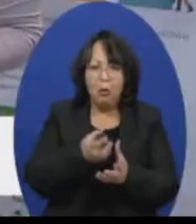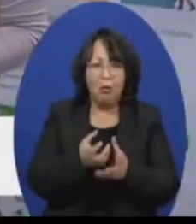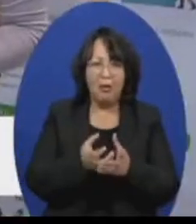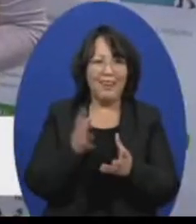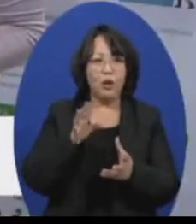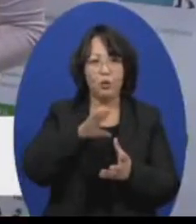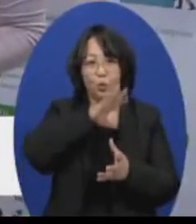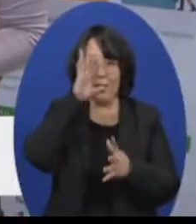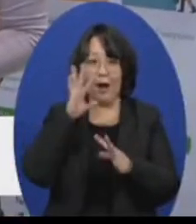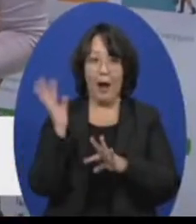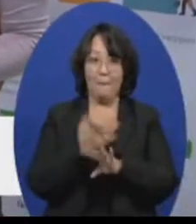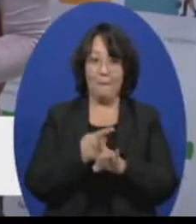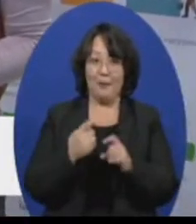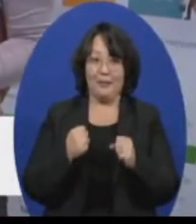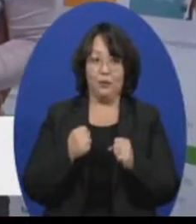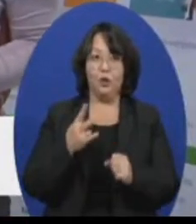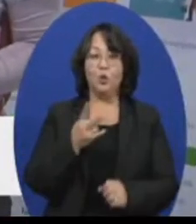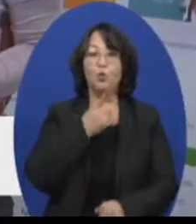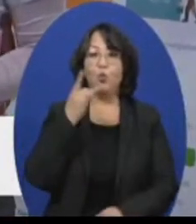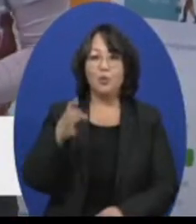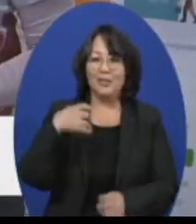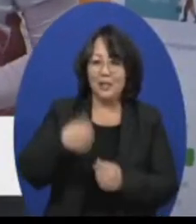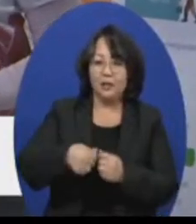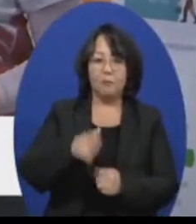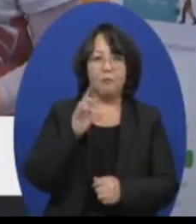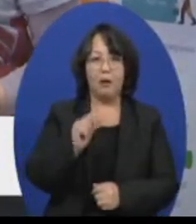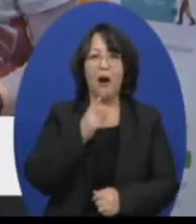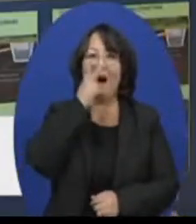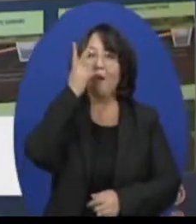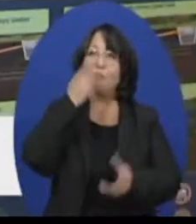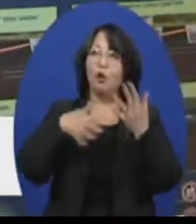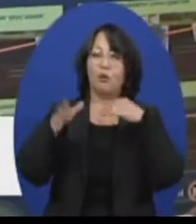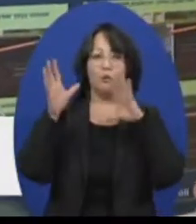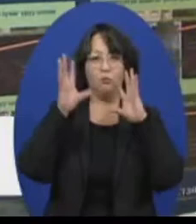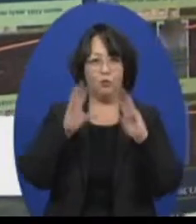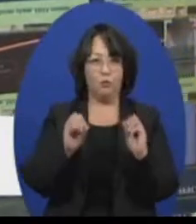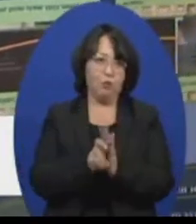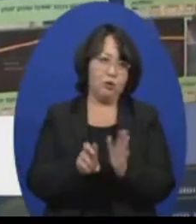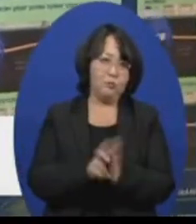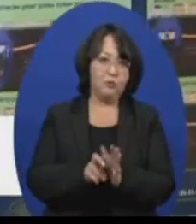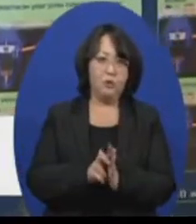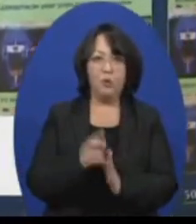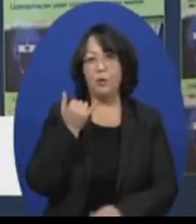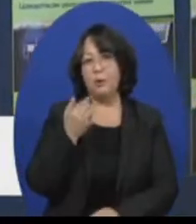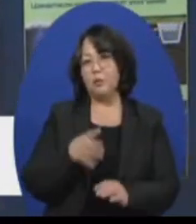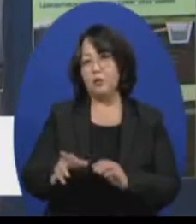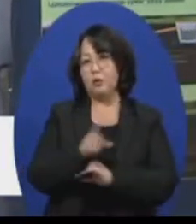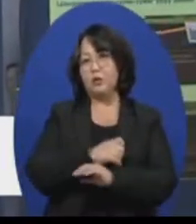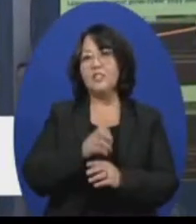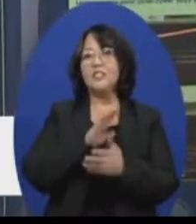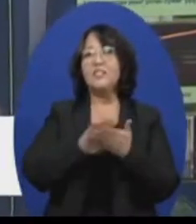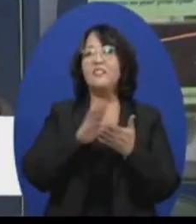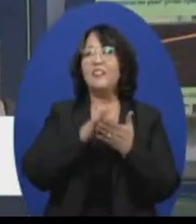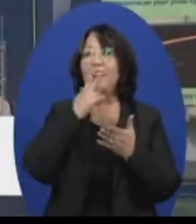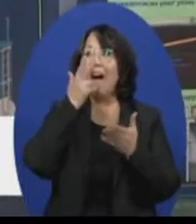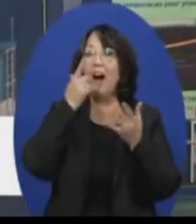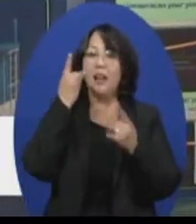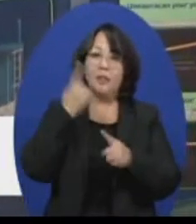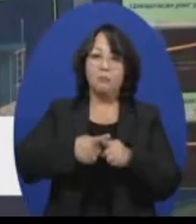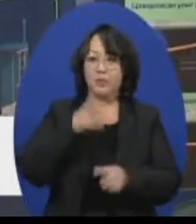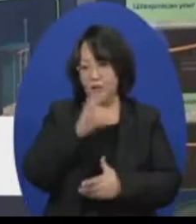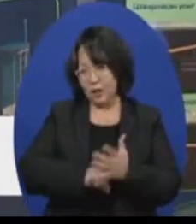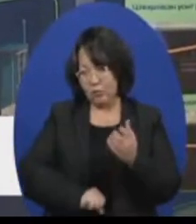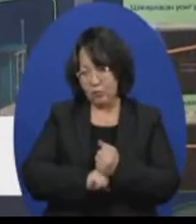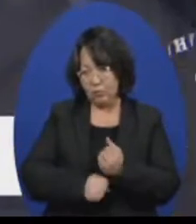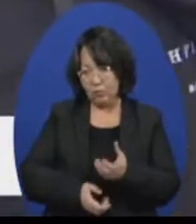хэмжээ 2 дахин багасдаг байна. Энэ хэрээр агаарын бохирдол буурах боломжтой гэдгийг салбарынхан онцолж байна. Энэ жил Улаанбаатар хотын цэвэр агаар нэмэлт санхүүжилтийн